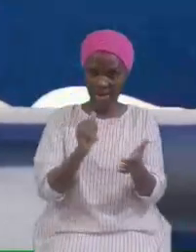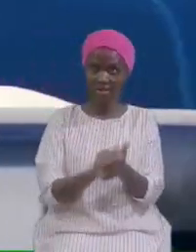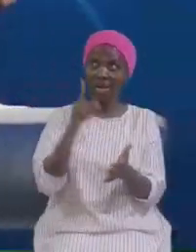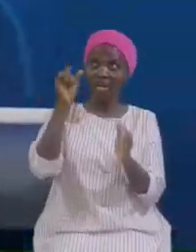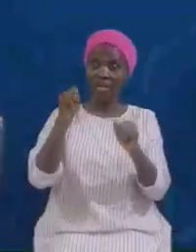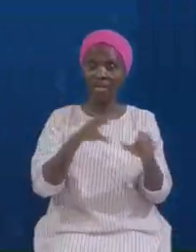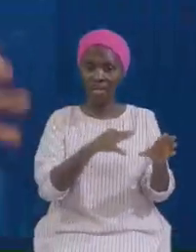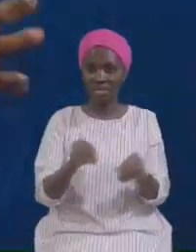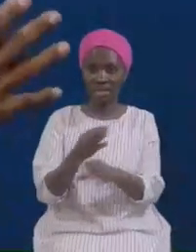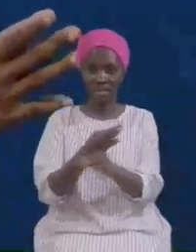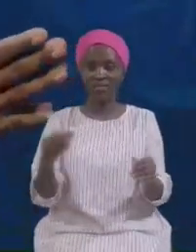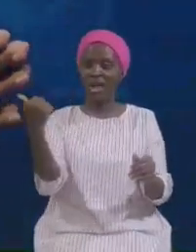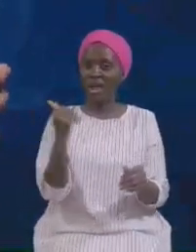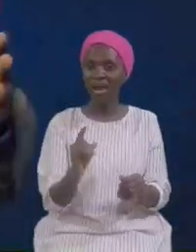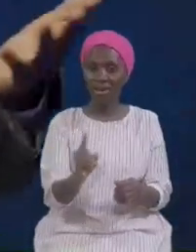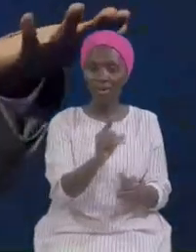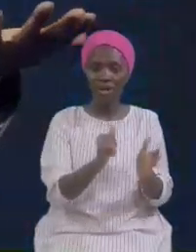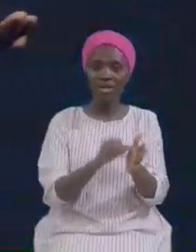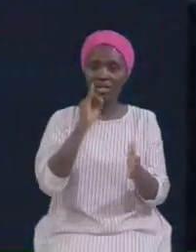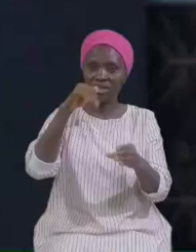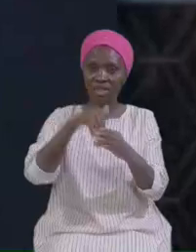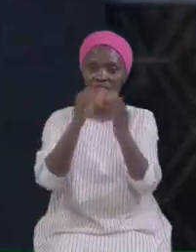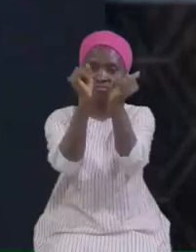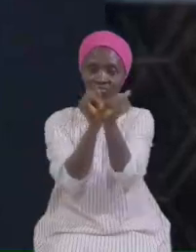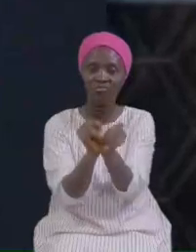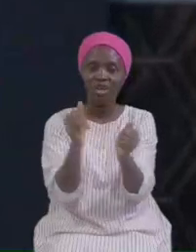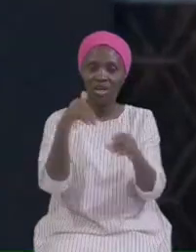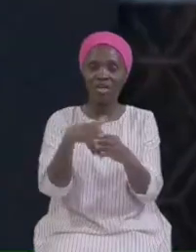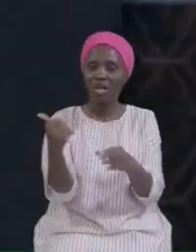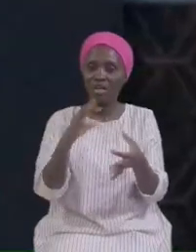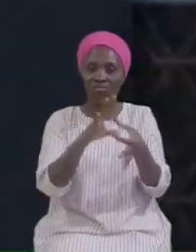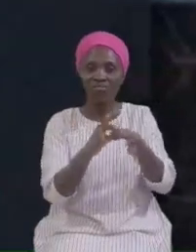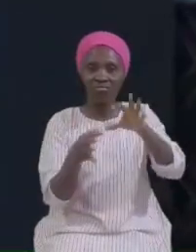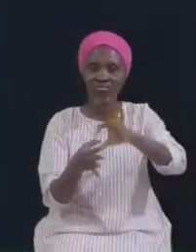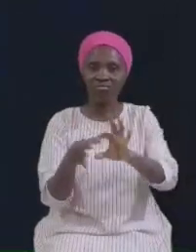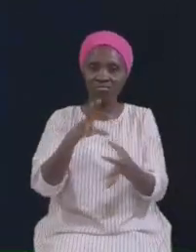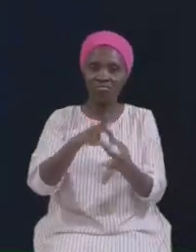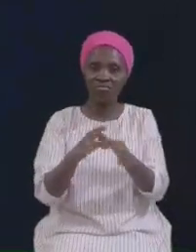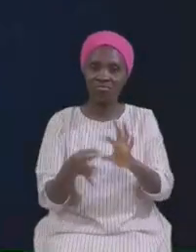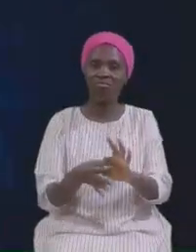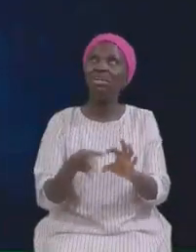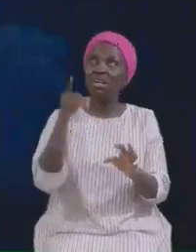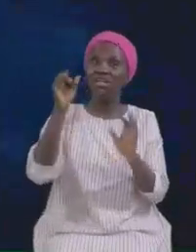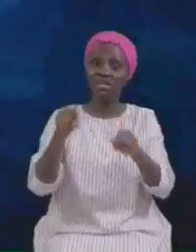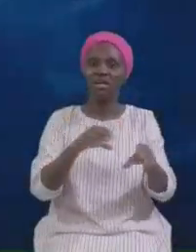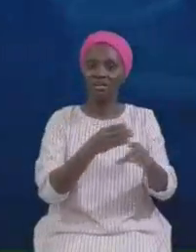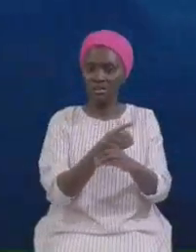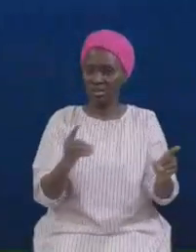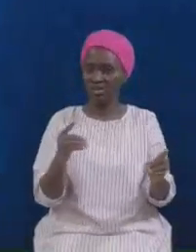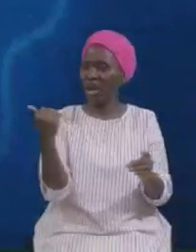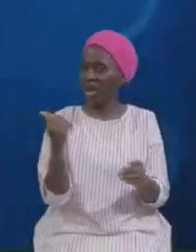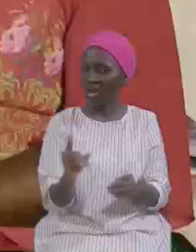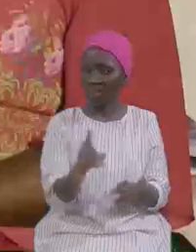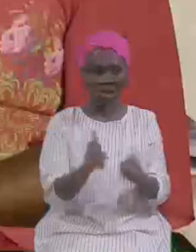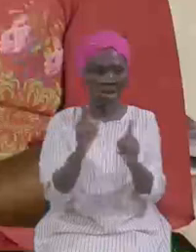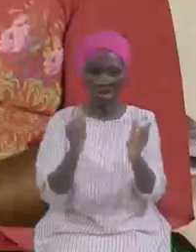Tout lien, il peut te délivrer. et peut délivrer tout le monde.